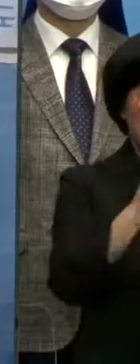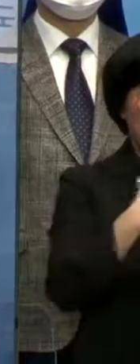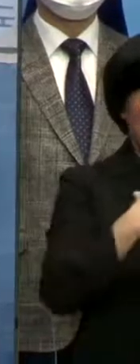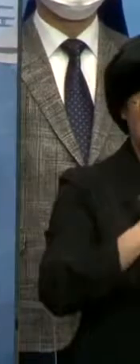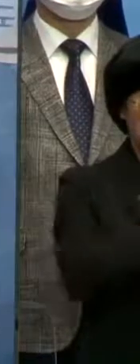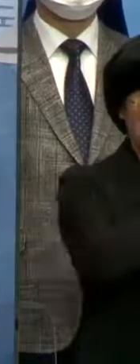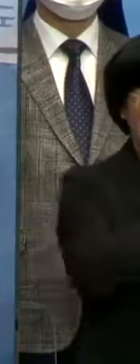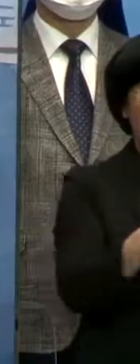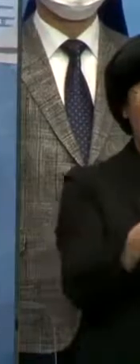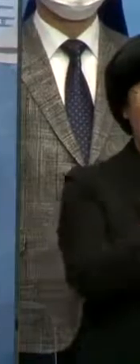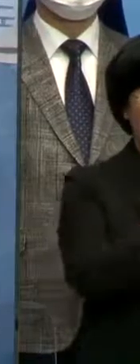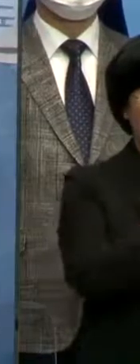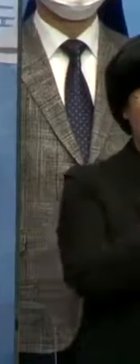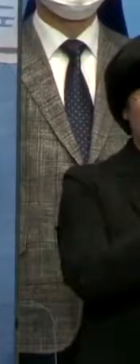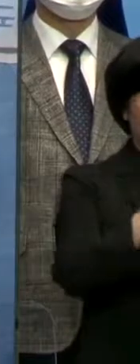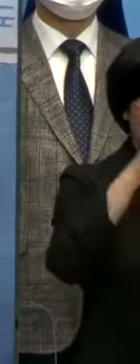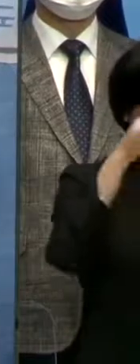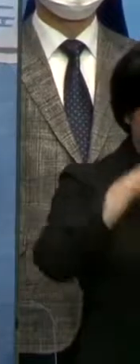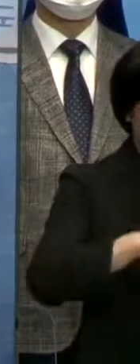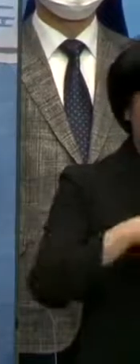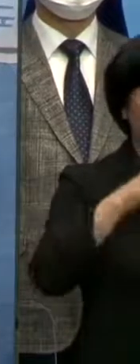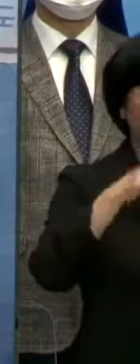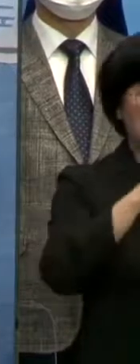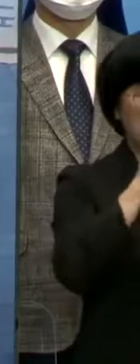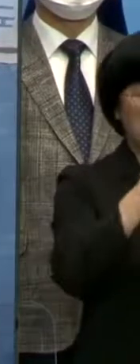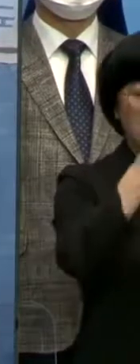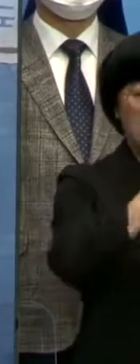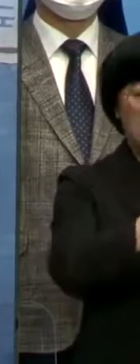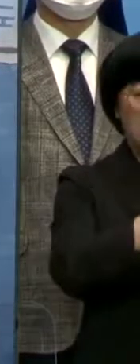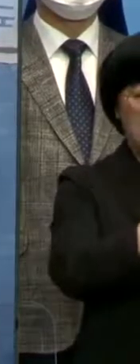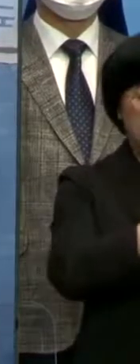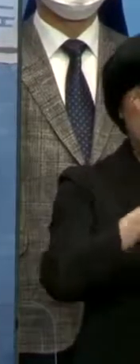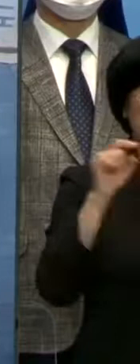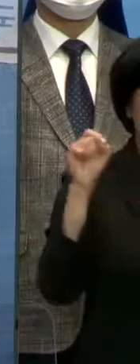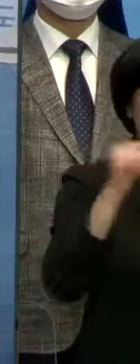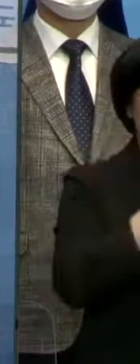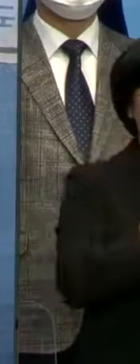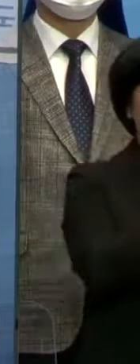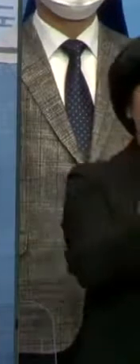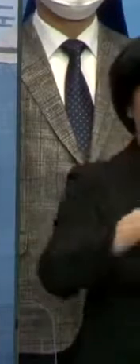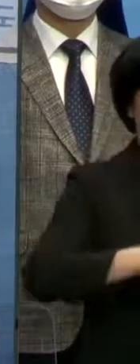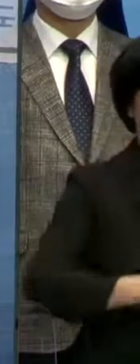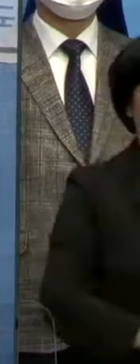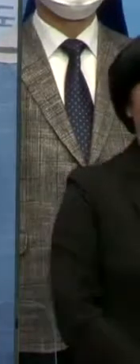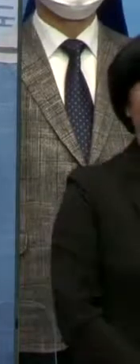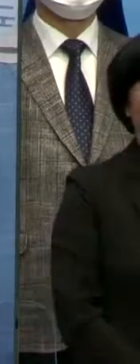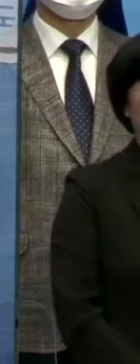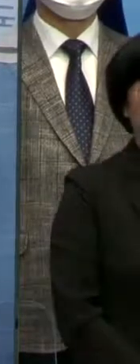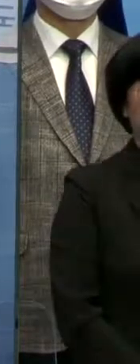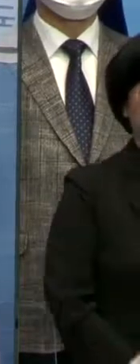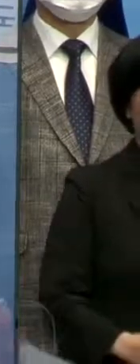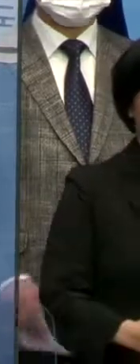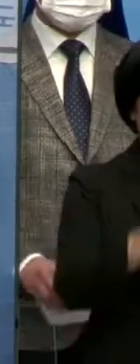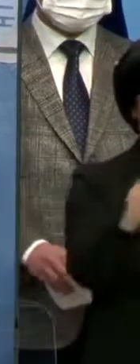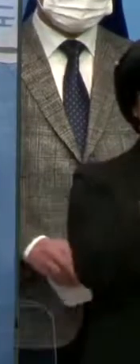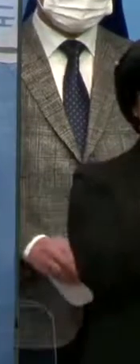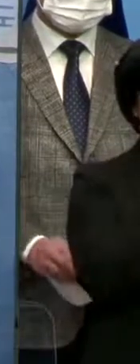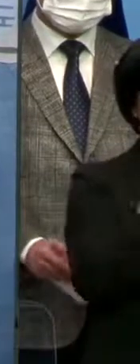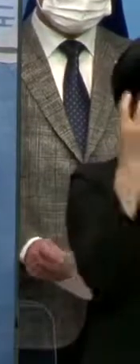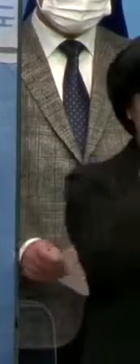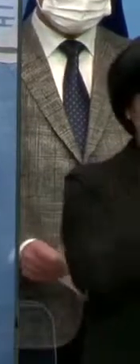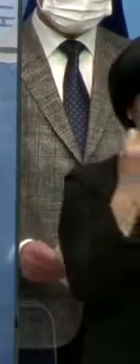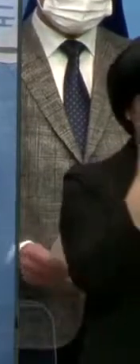안전과 인권을 위해 심도 깊게 논의한 후 결론이 나면 신속히 처리되어야 합니다. 하루빨리 법안